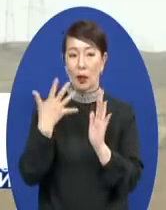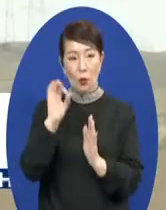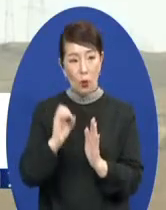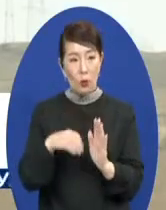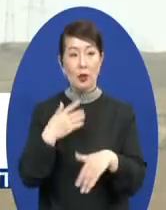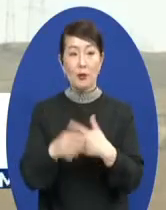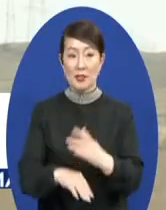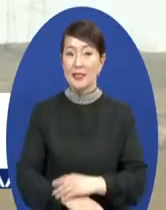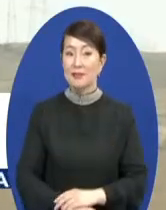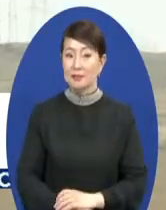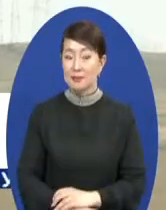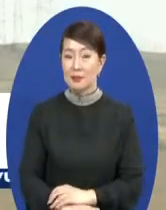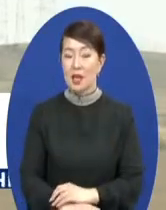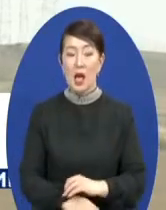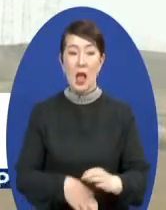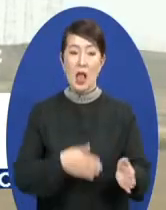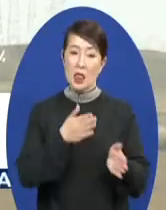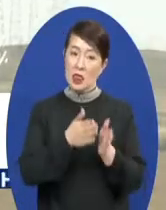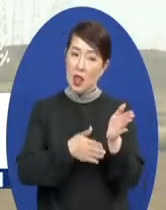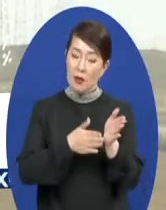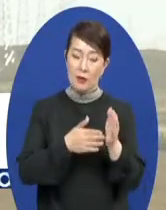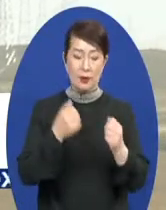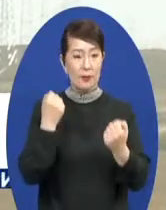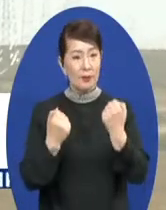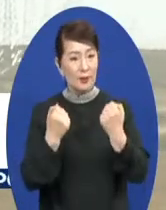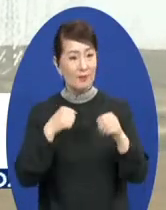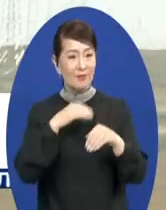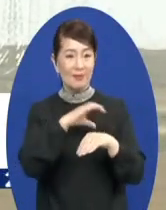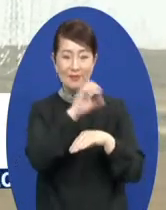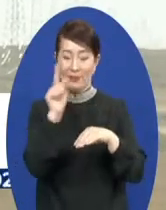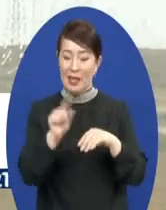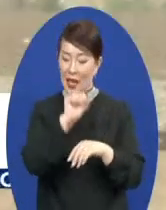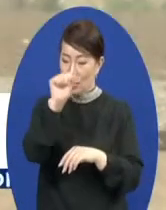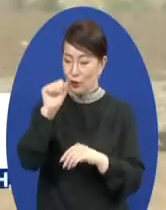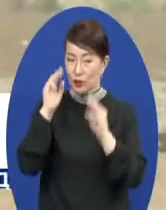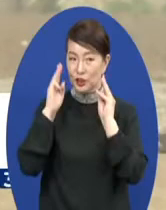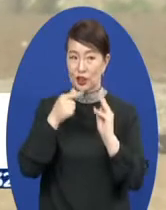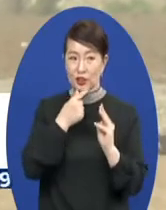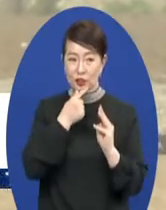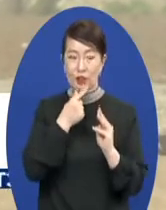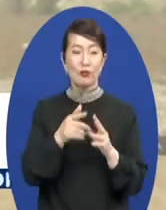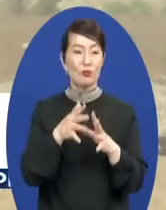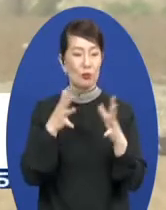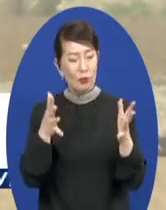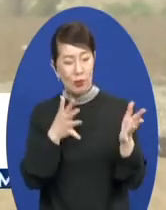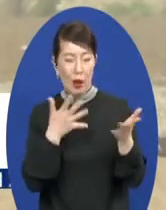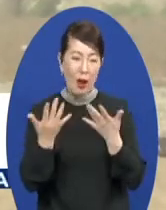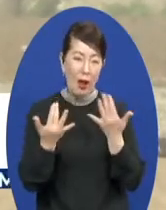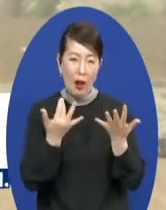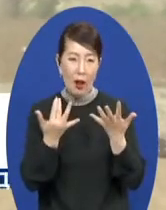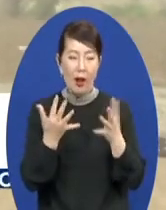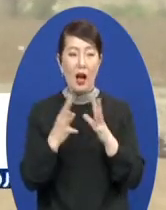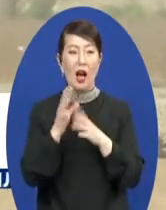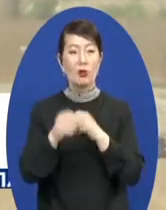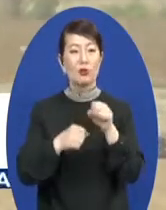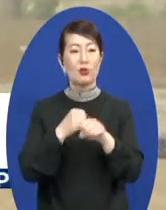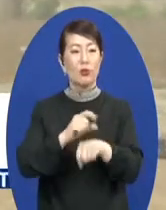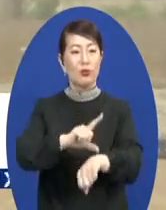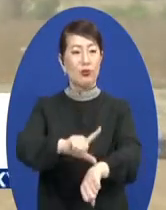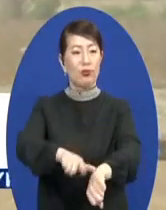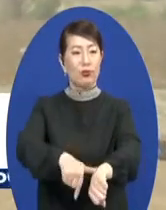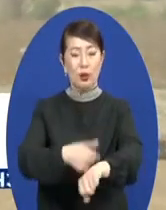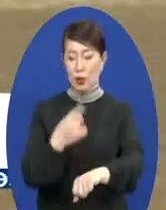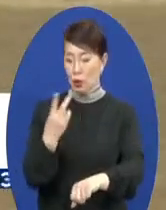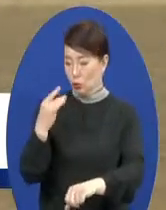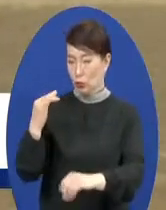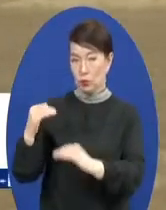байна. Тээвэр логистикийн асуудлаар шийдэж чадлгүй. Өргөн нарийн цэргийн тухай тойр чиглэлцээр 10-10 жил өнгөрч, нүүрсний үнэ